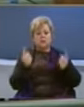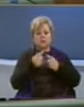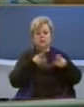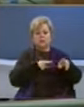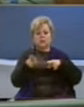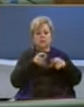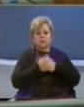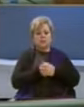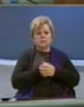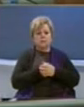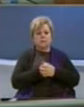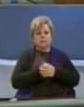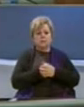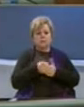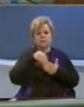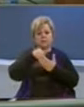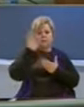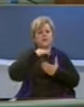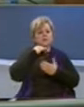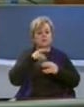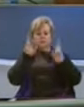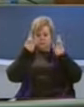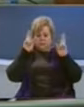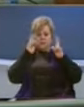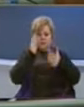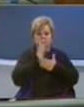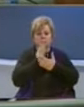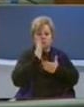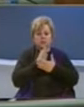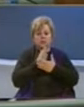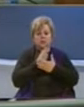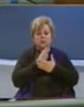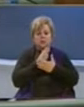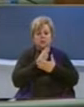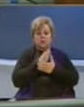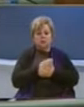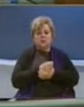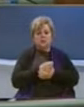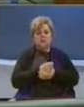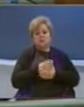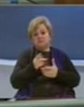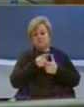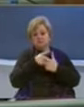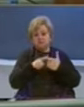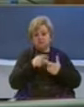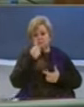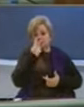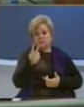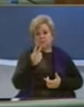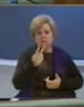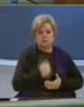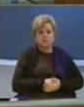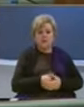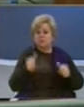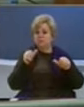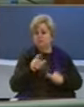edhe në pjesën veriore dhe mbesim me shpresë që gjithë ne të kontribuojmë këtij procesi. Ndoshta mos ta shohim me synin që do të dështon,